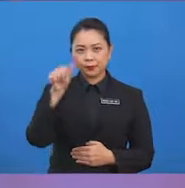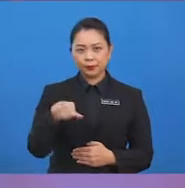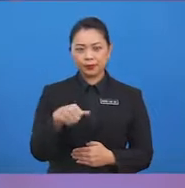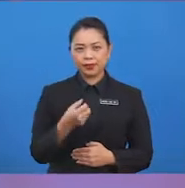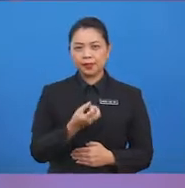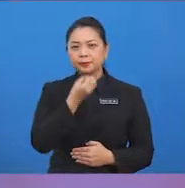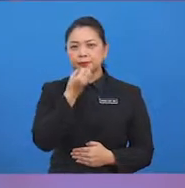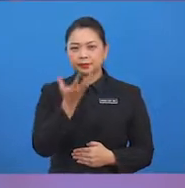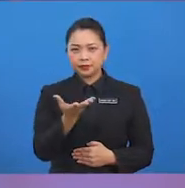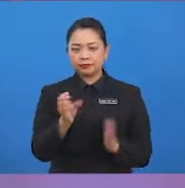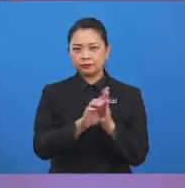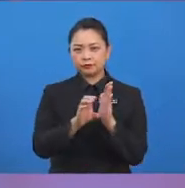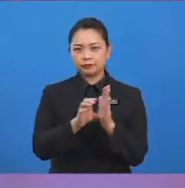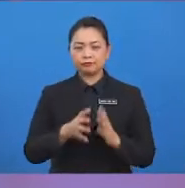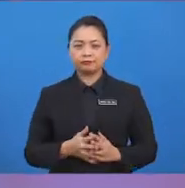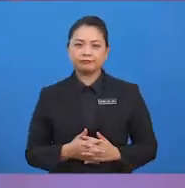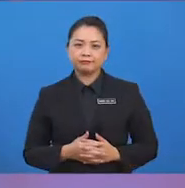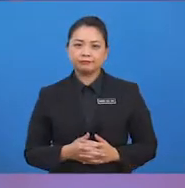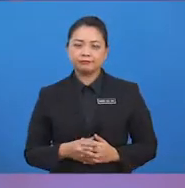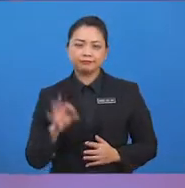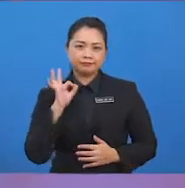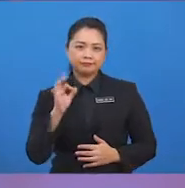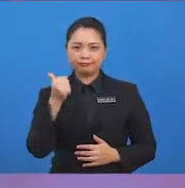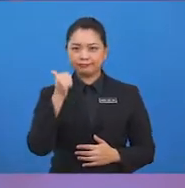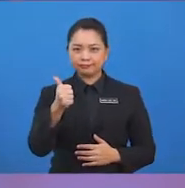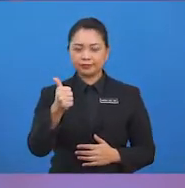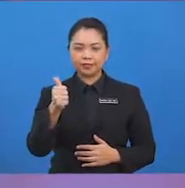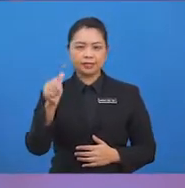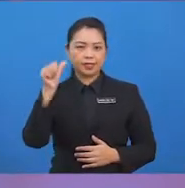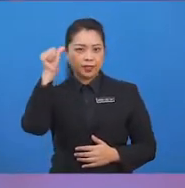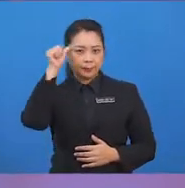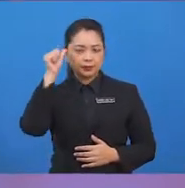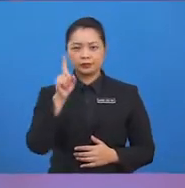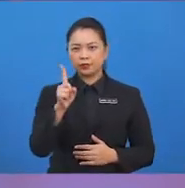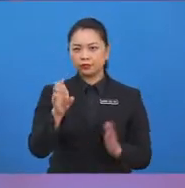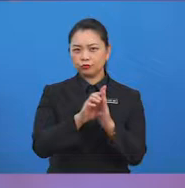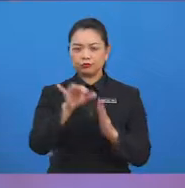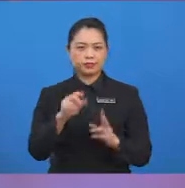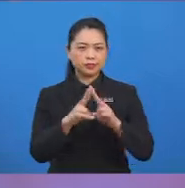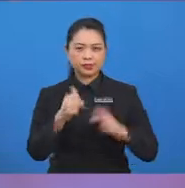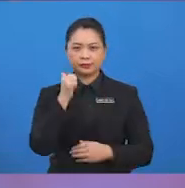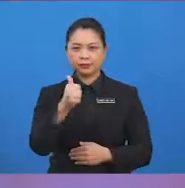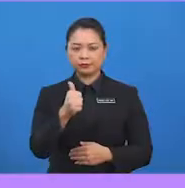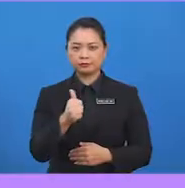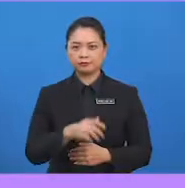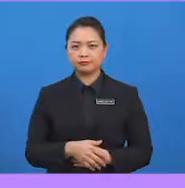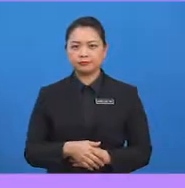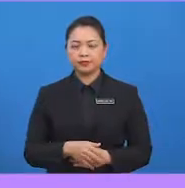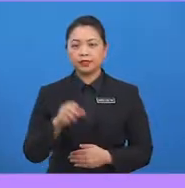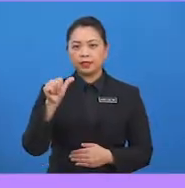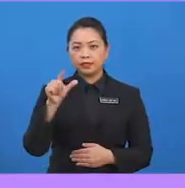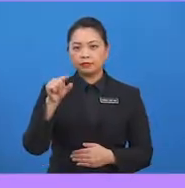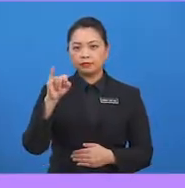memberi contoh alloy? Okey, bagus Amir. Satu contoh yang sangat baik iaitu